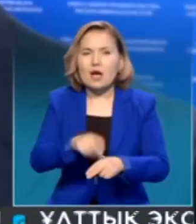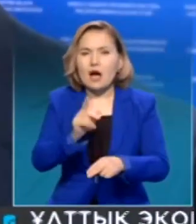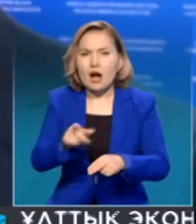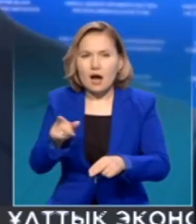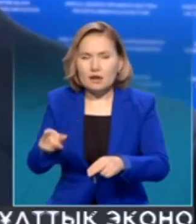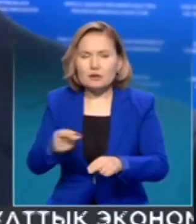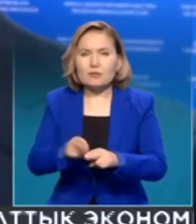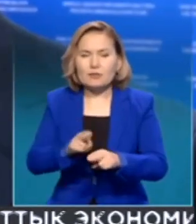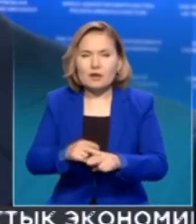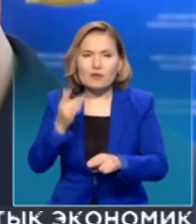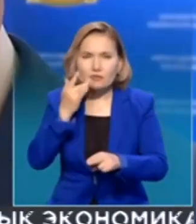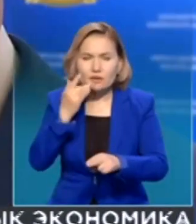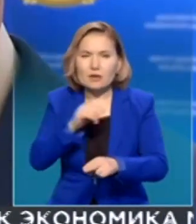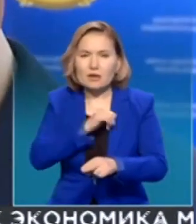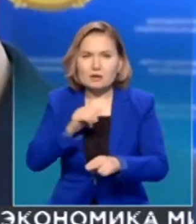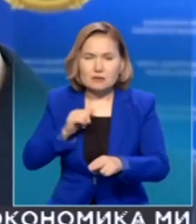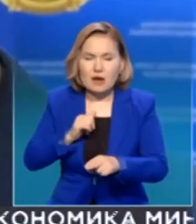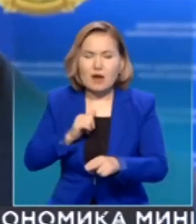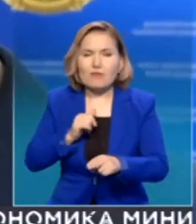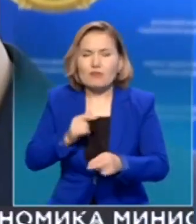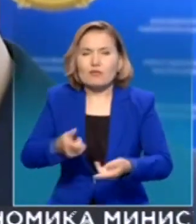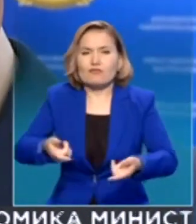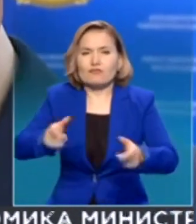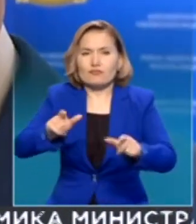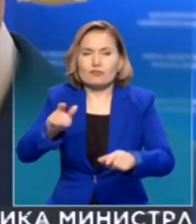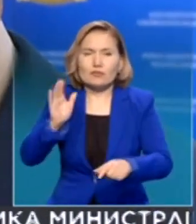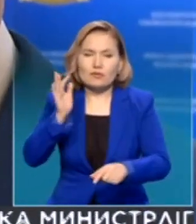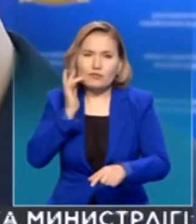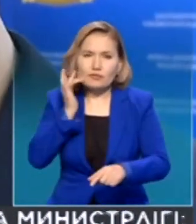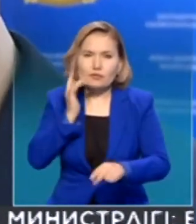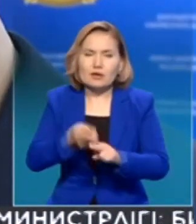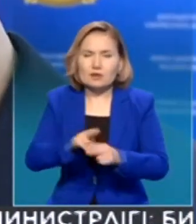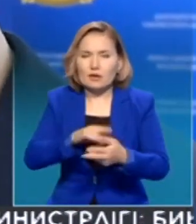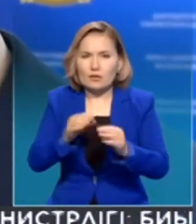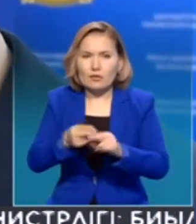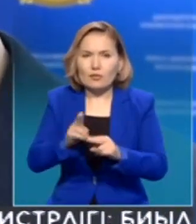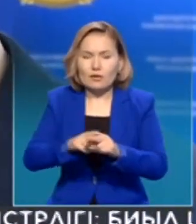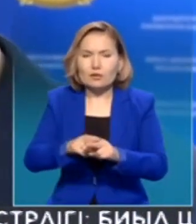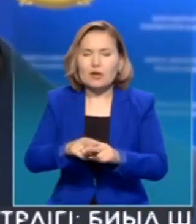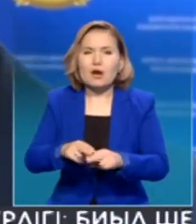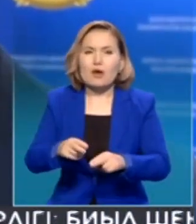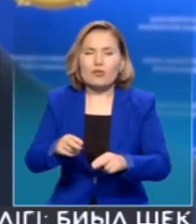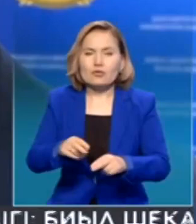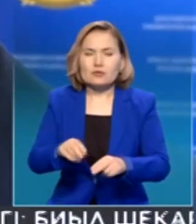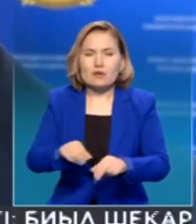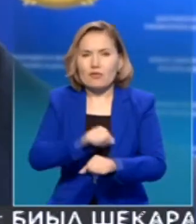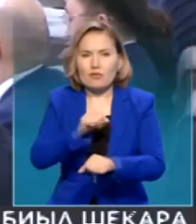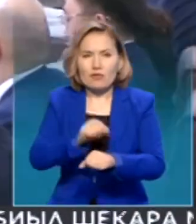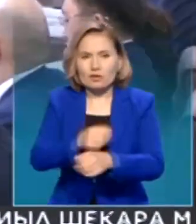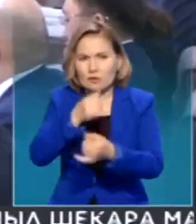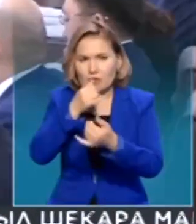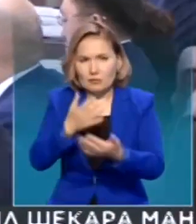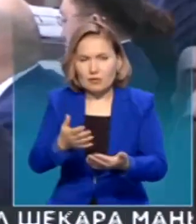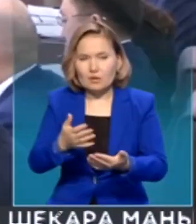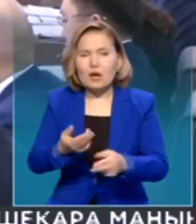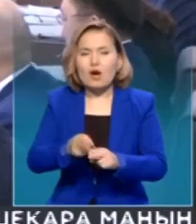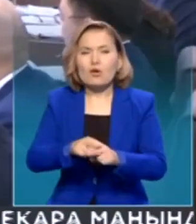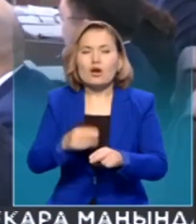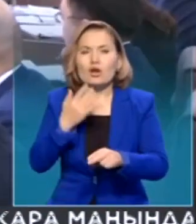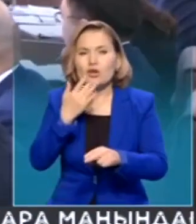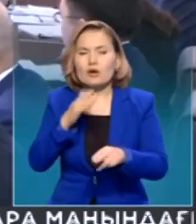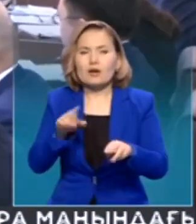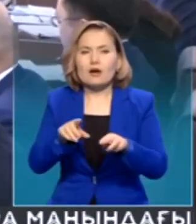Адамдар үйренге бағаны көтеруге. 100 километр бір сағатта келе жатқан локомотив сияқты, оны тоқтату үшін уақыт керек. Ұлттық